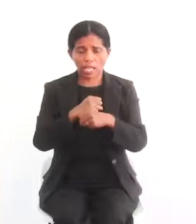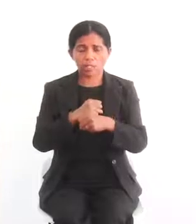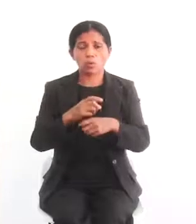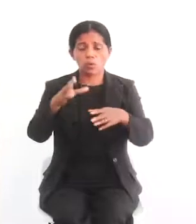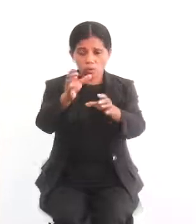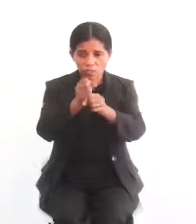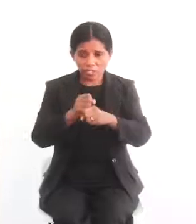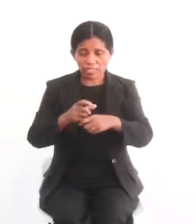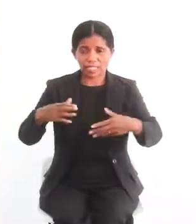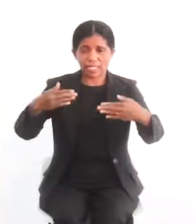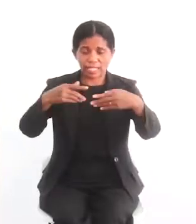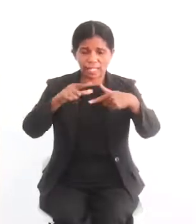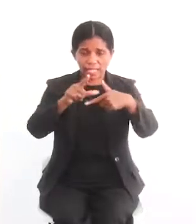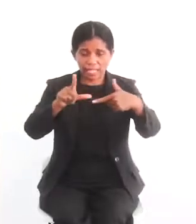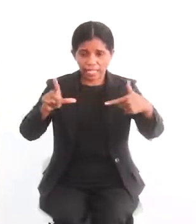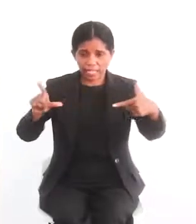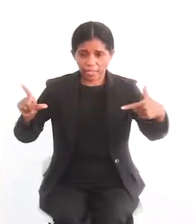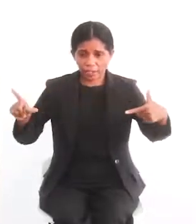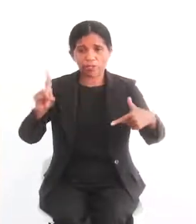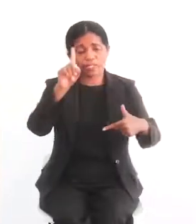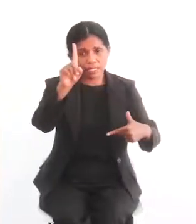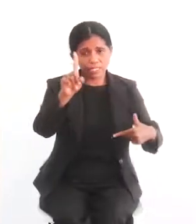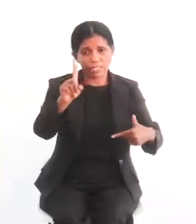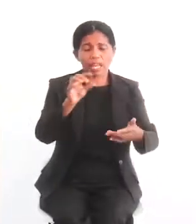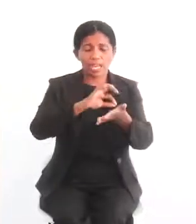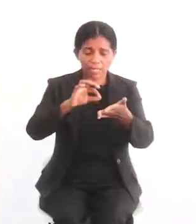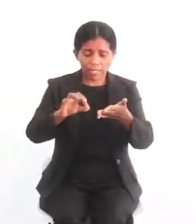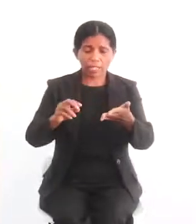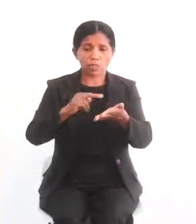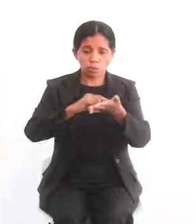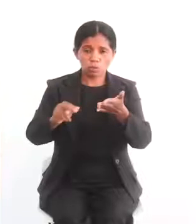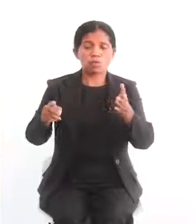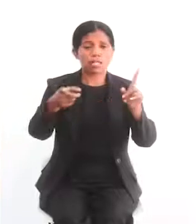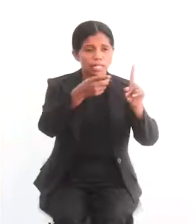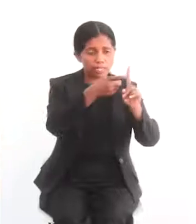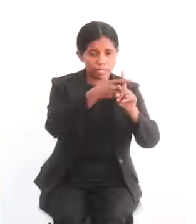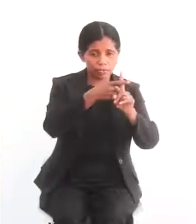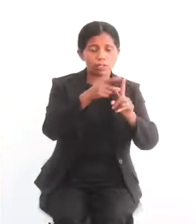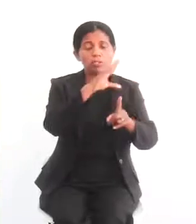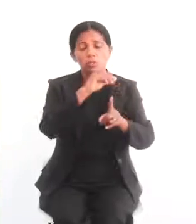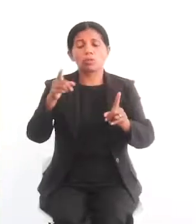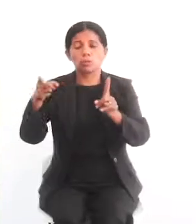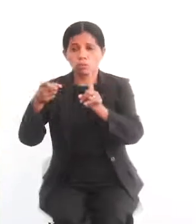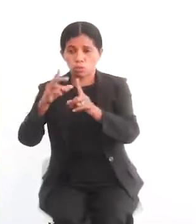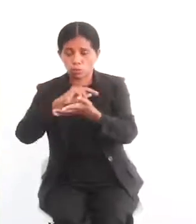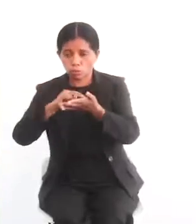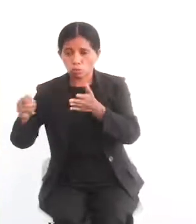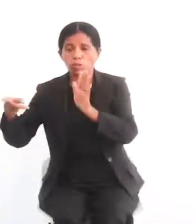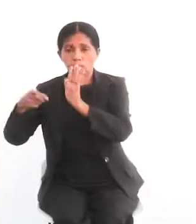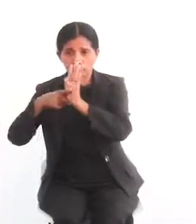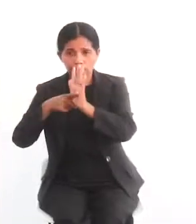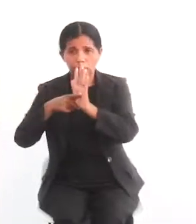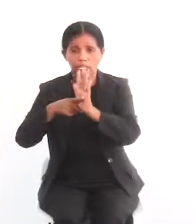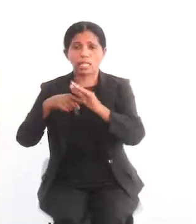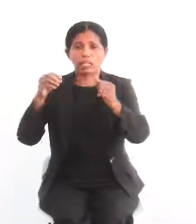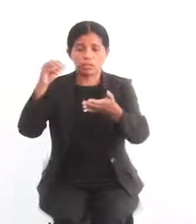ida, no hakerek, numru negativu no numru positivu ho distansia nebe makanesan ho di tau numru